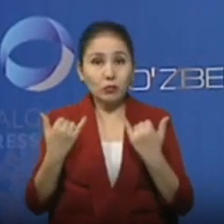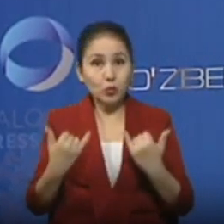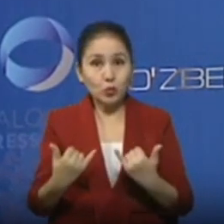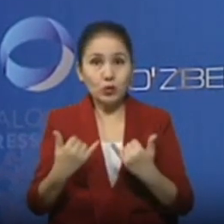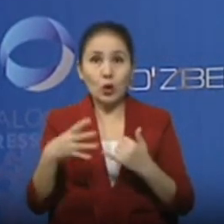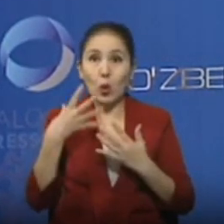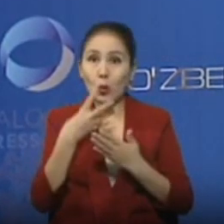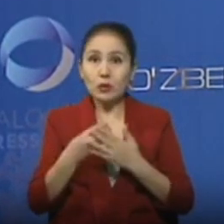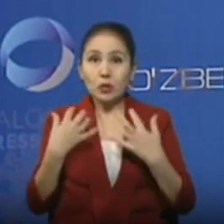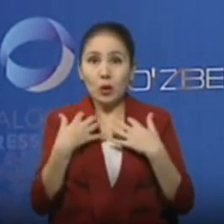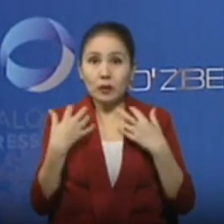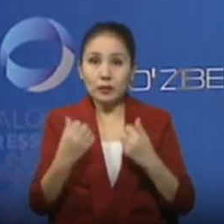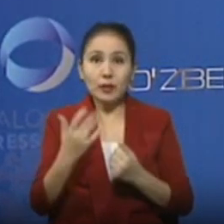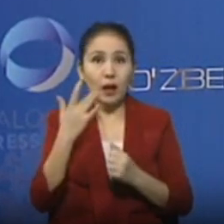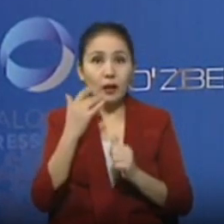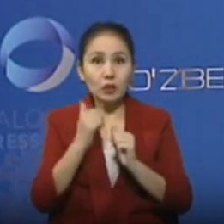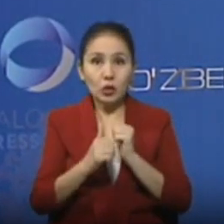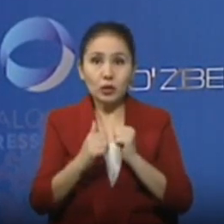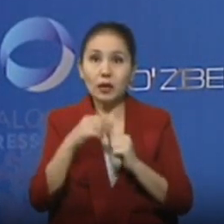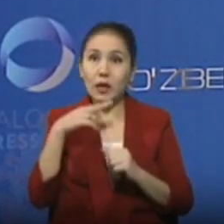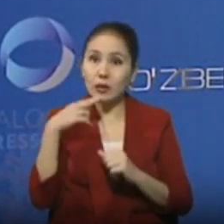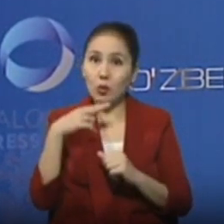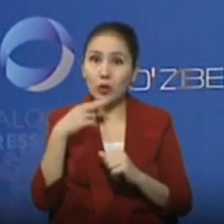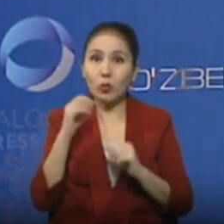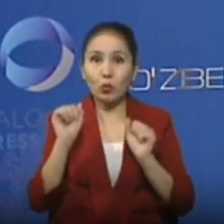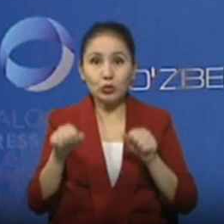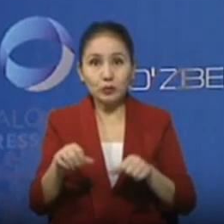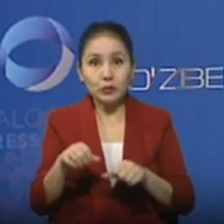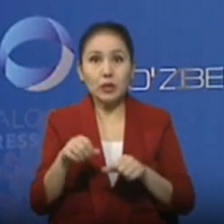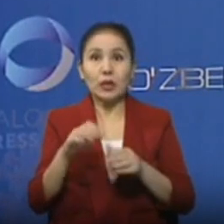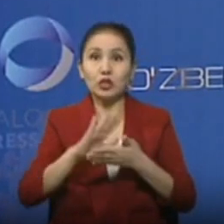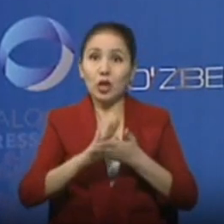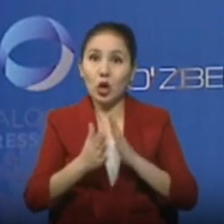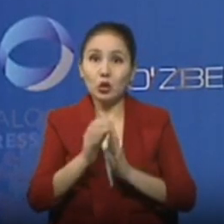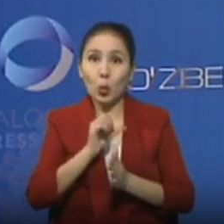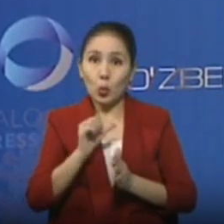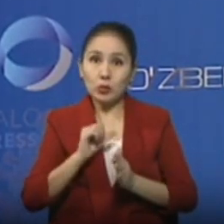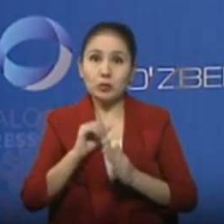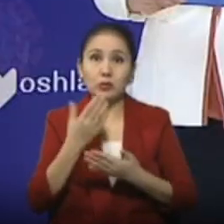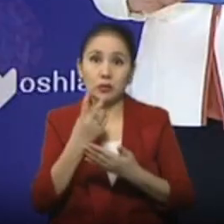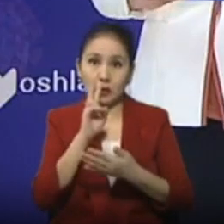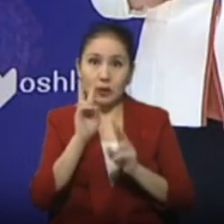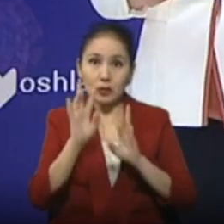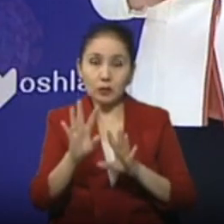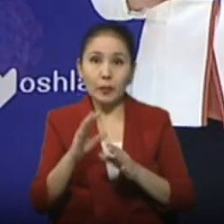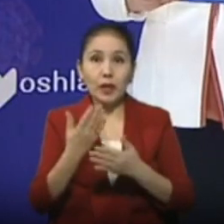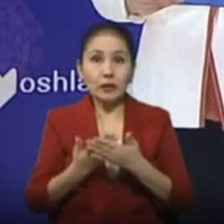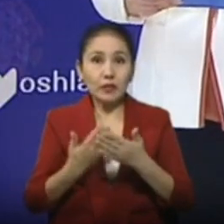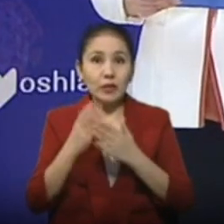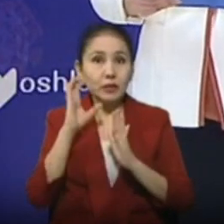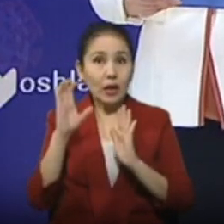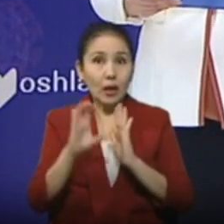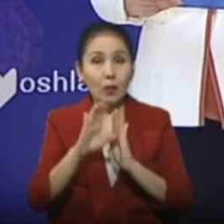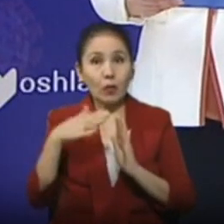o'z sog'lig'imizga har qachongidanda e'tiborliroq bo'lishimizni sharoitning o'zi taqozo etmoqda. Tavsiyalarga amal qilish